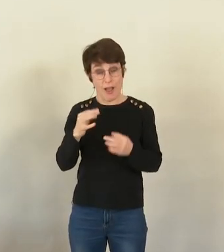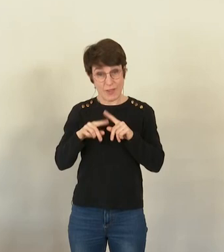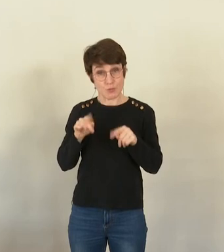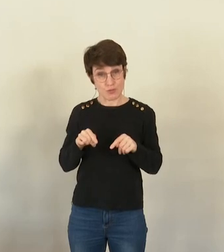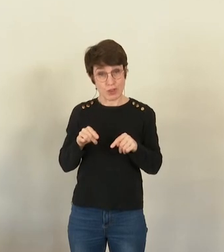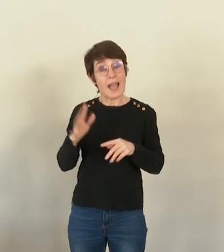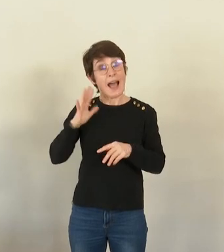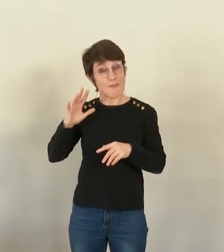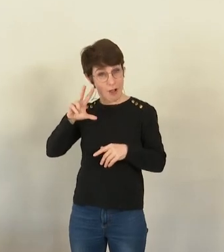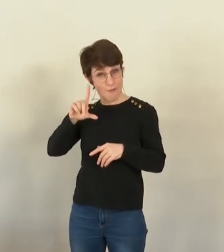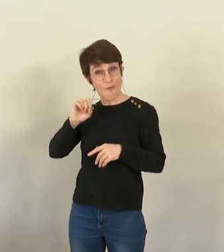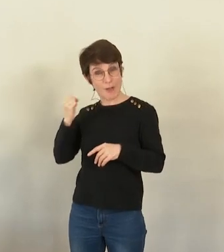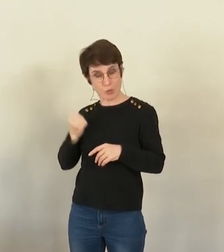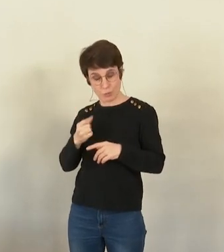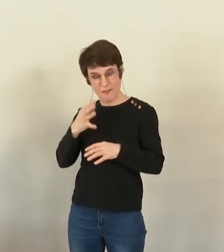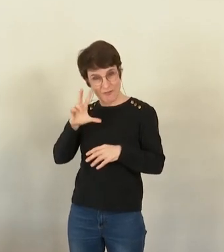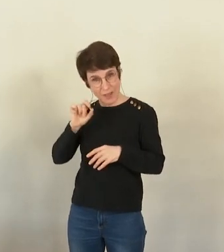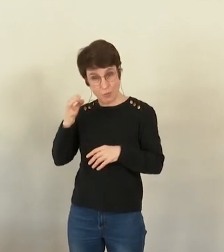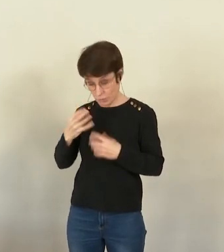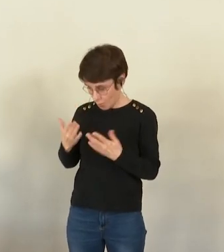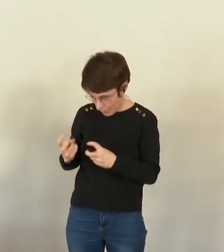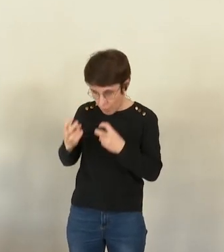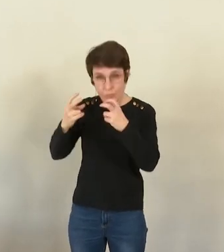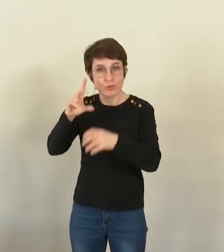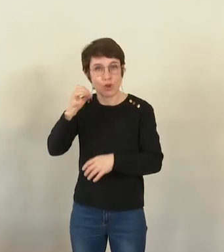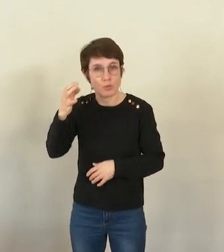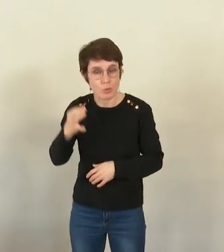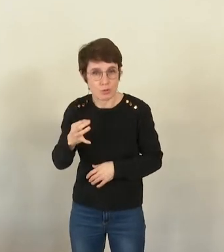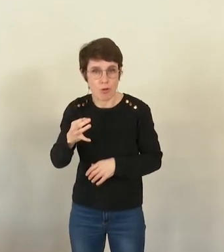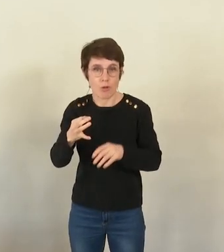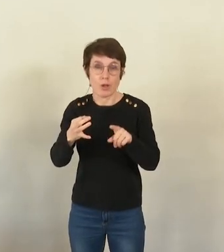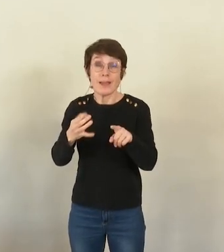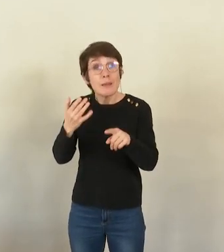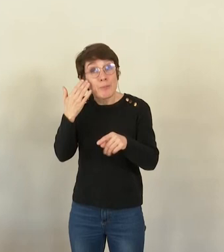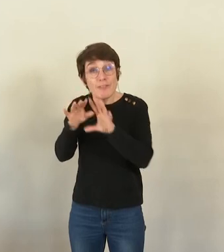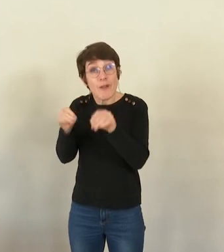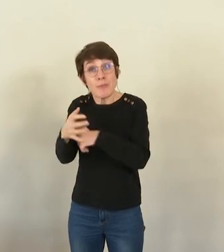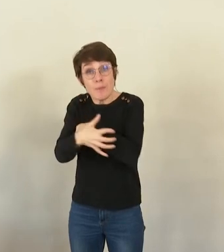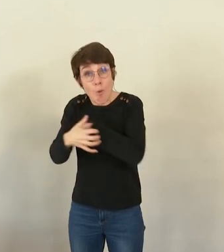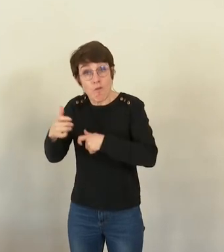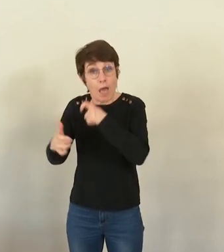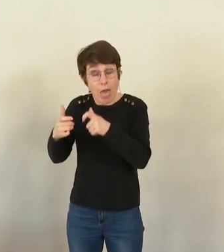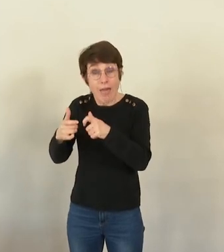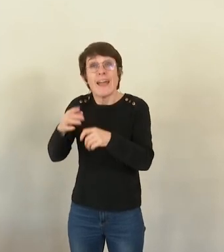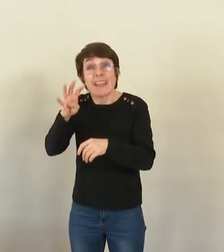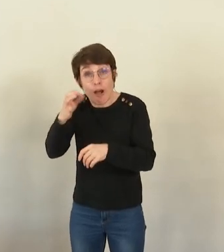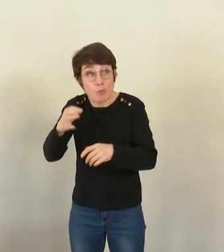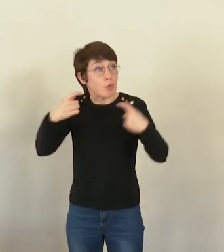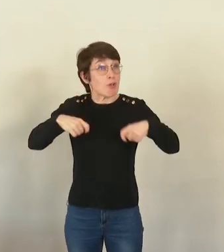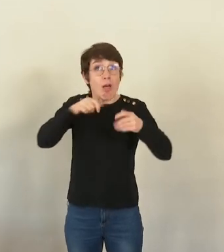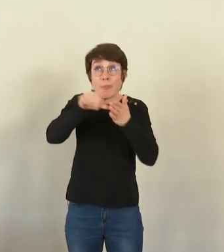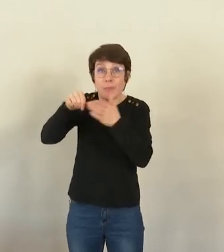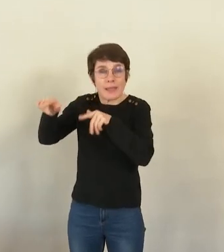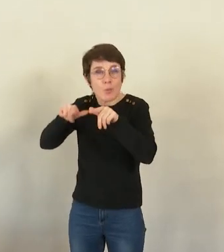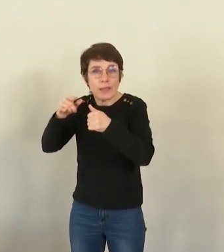43 % pour les ménages les plus modestes il ne faut pas laisser le marché du logement à la spéculation le logement est